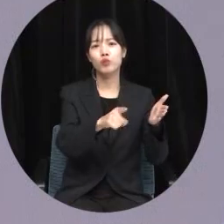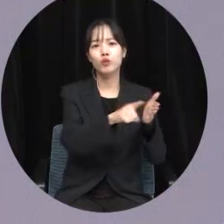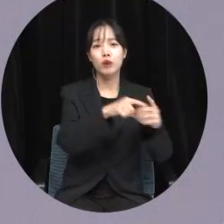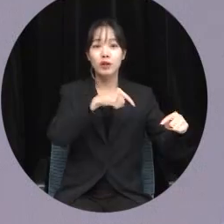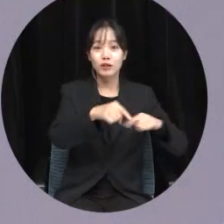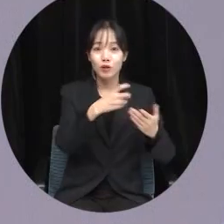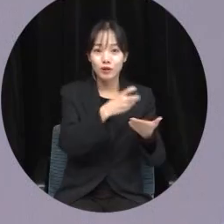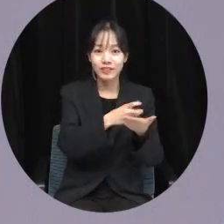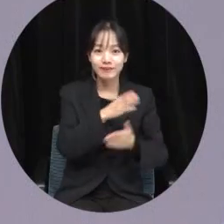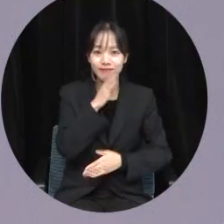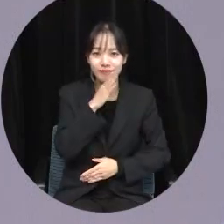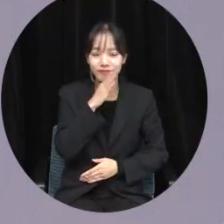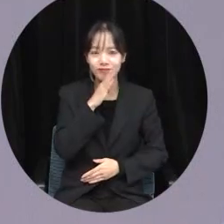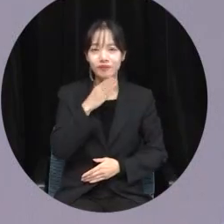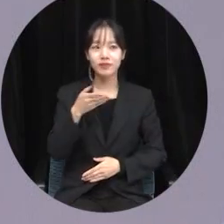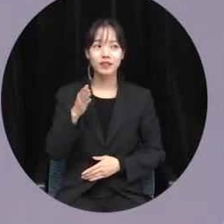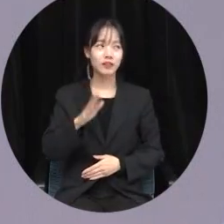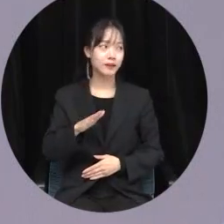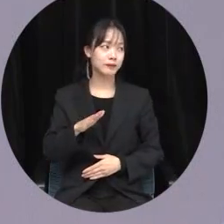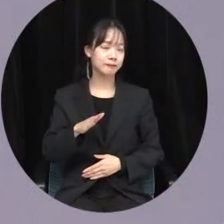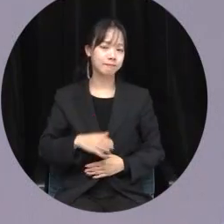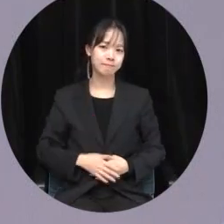시장의 그 법이